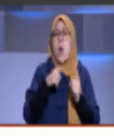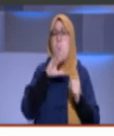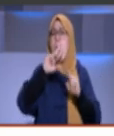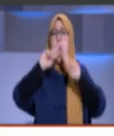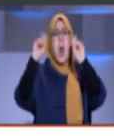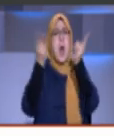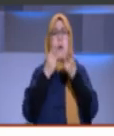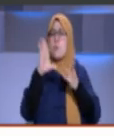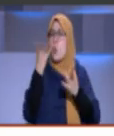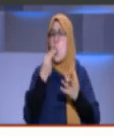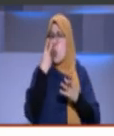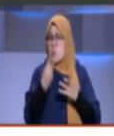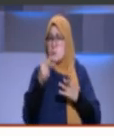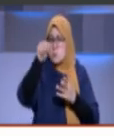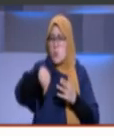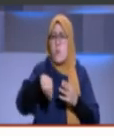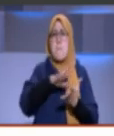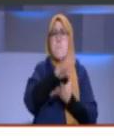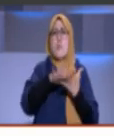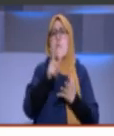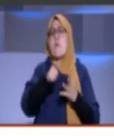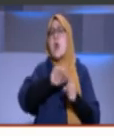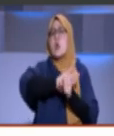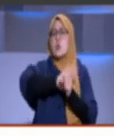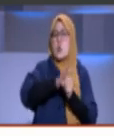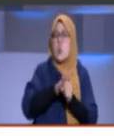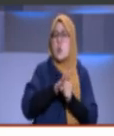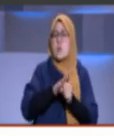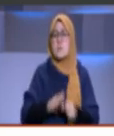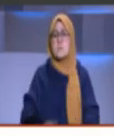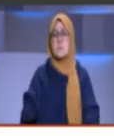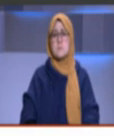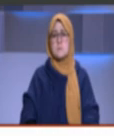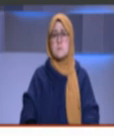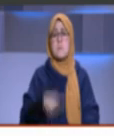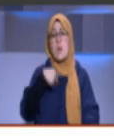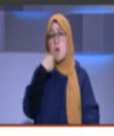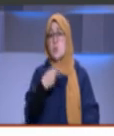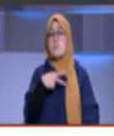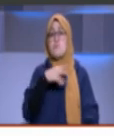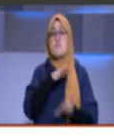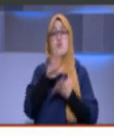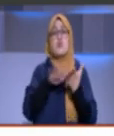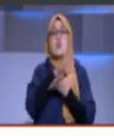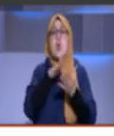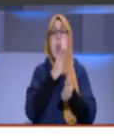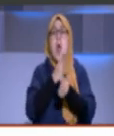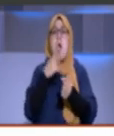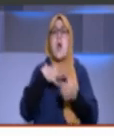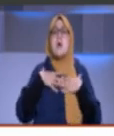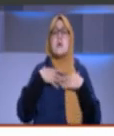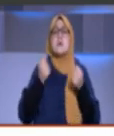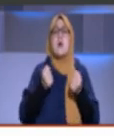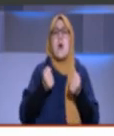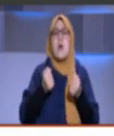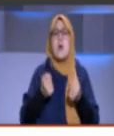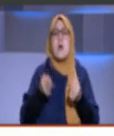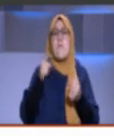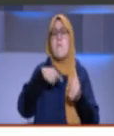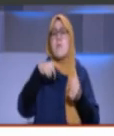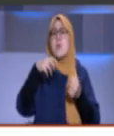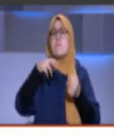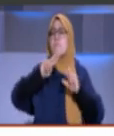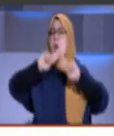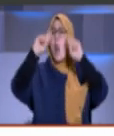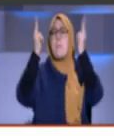كله كما نحن فيه الآن، وحضرتك كنت بتتابعي أزمة صحية في شرق العالم